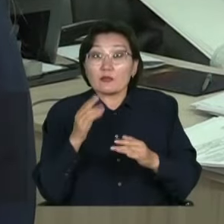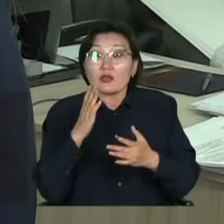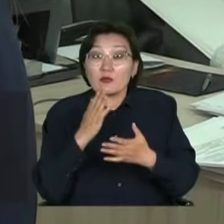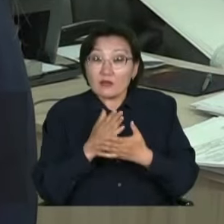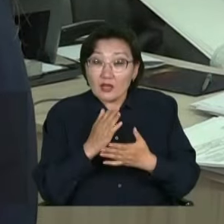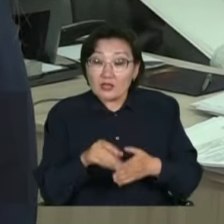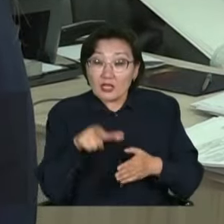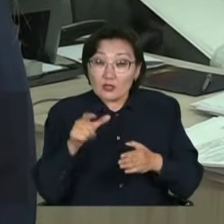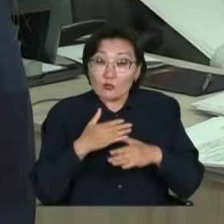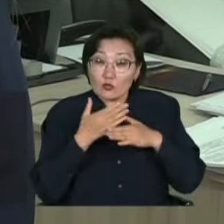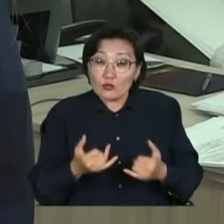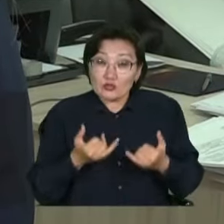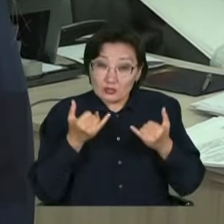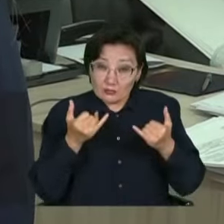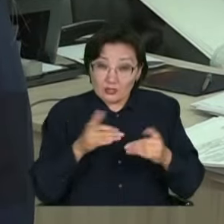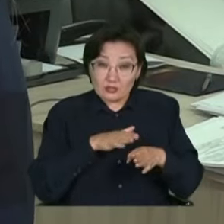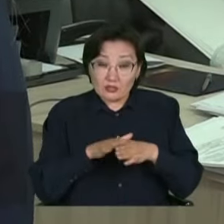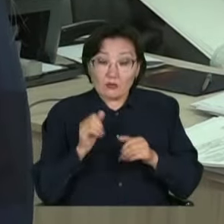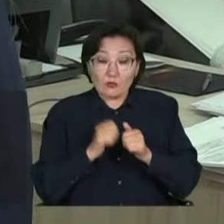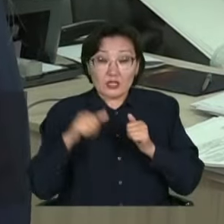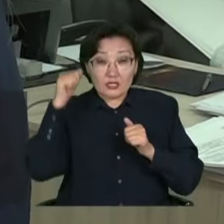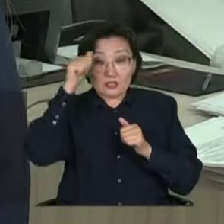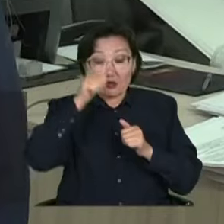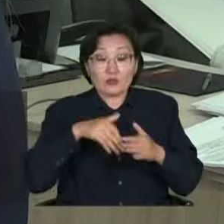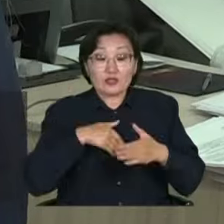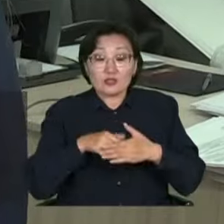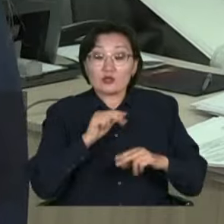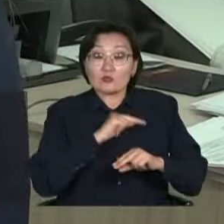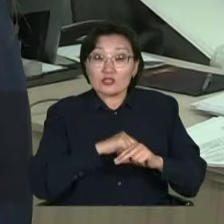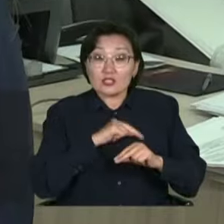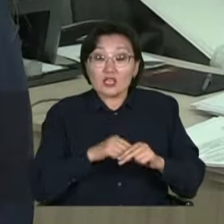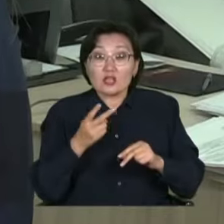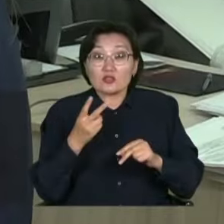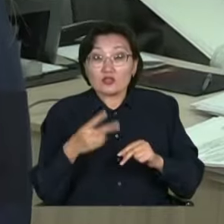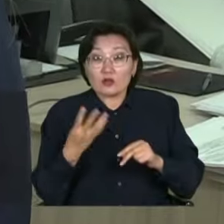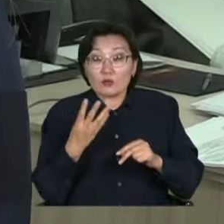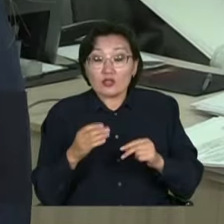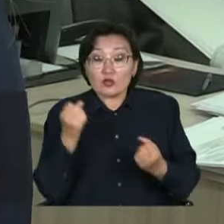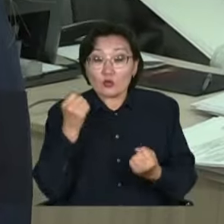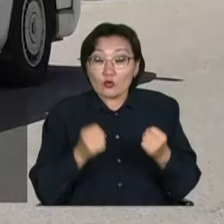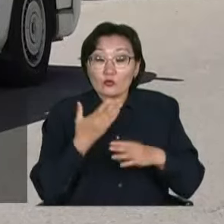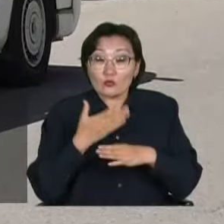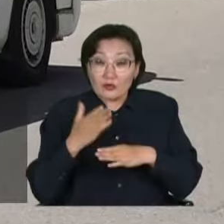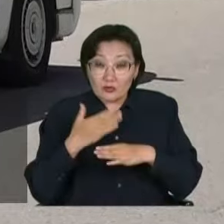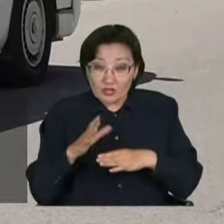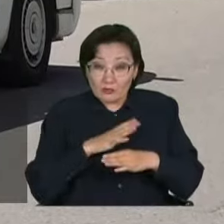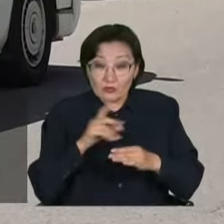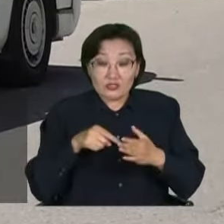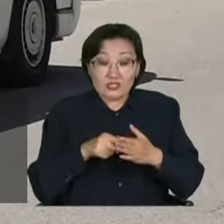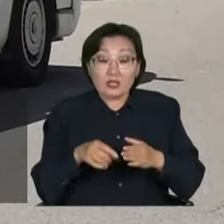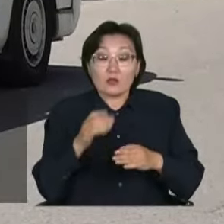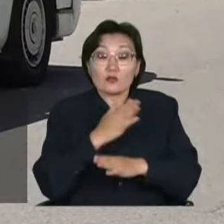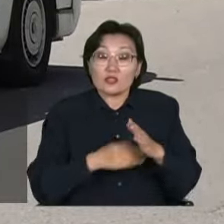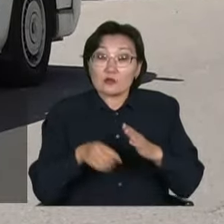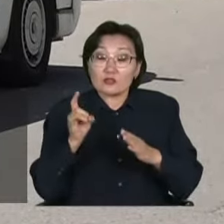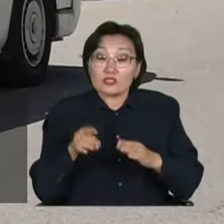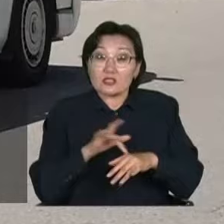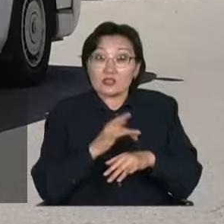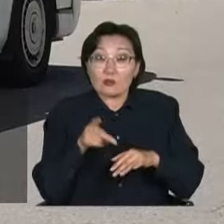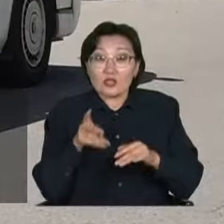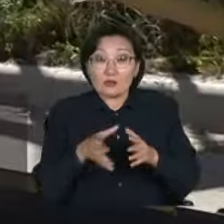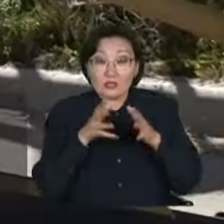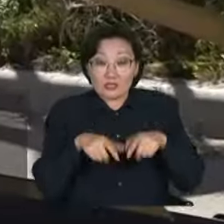көмек ретінде жүзеге асып жатыр. Жыл сайын қарқынымыз артып келеді. Биылдың өзінде тағы 24 көлік бөлінді. Қалада инватакси қызметін